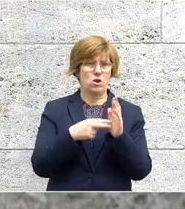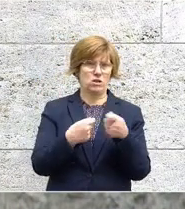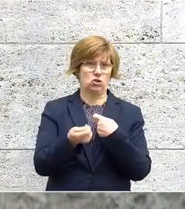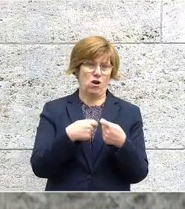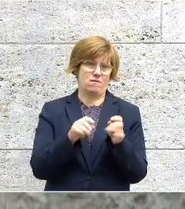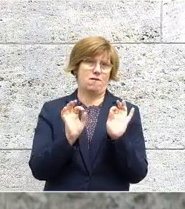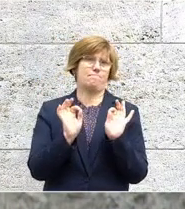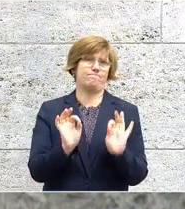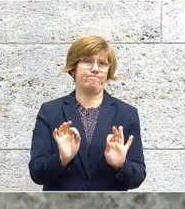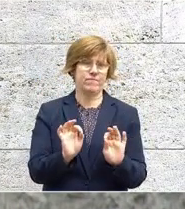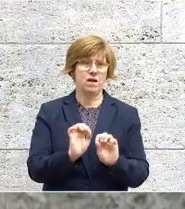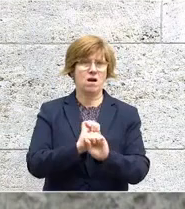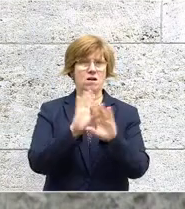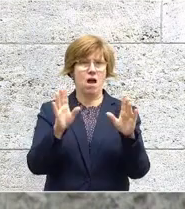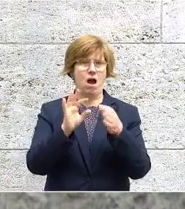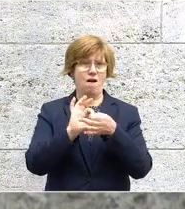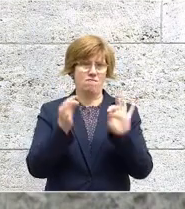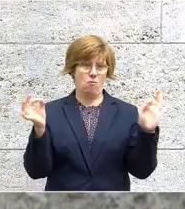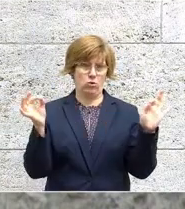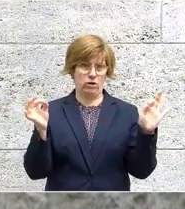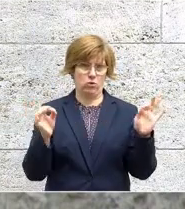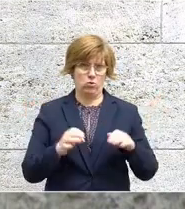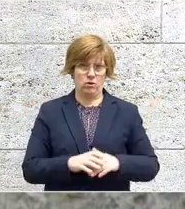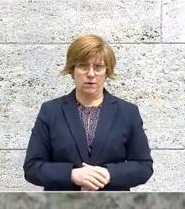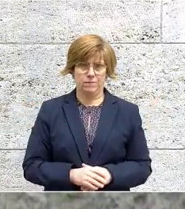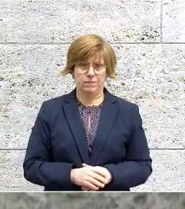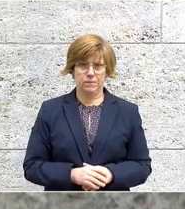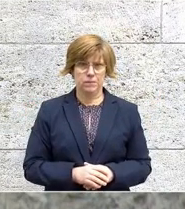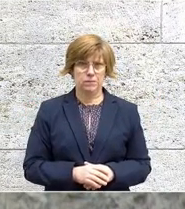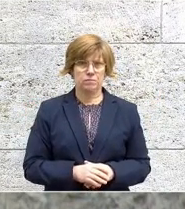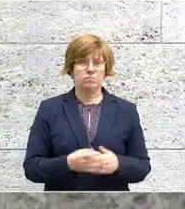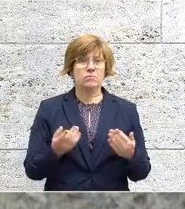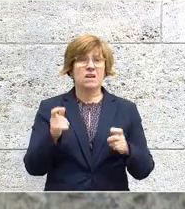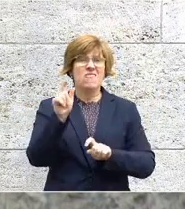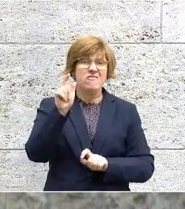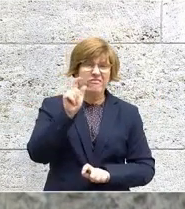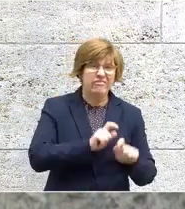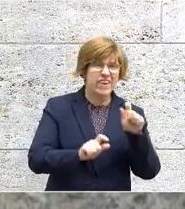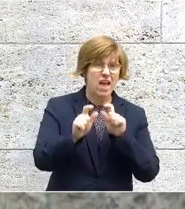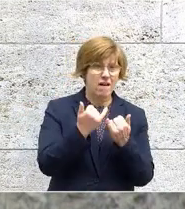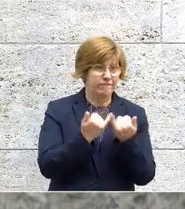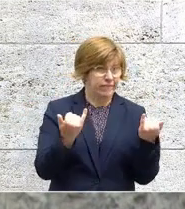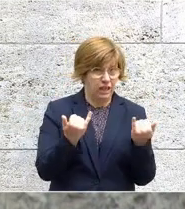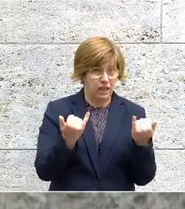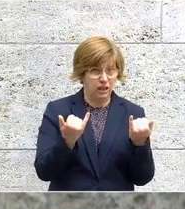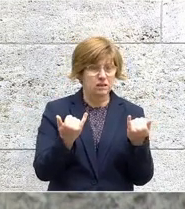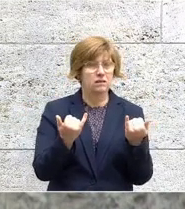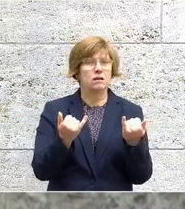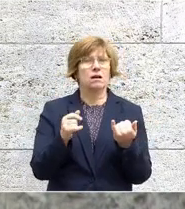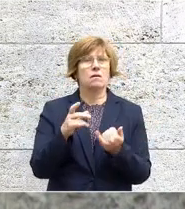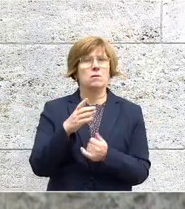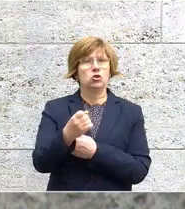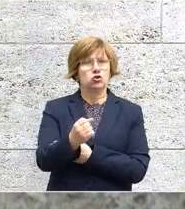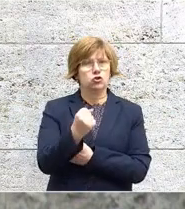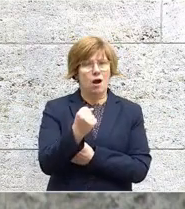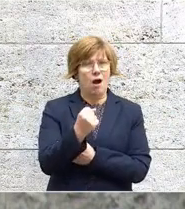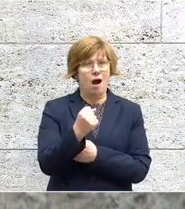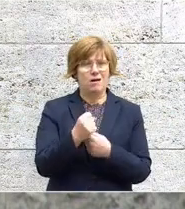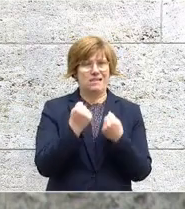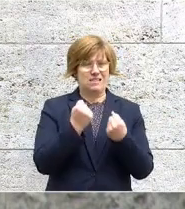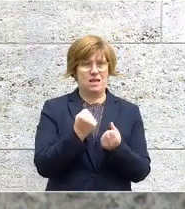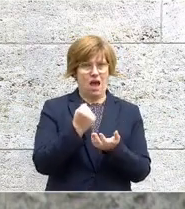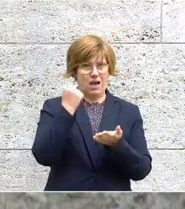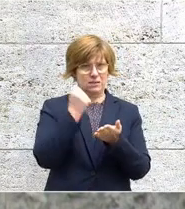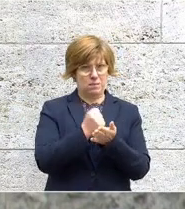Handeln, durch klare Sprache. Und Wehrhaftigkeit entsteht, wenn nicht nur starke Sicherheitsbehörden